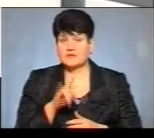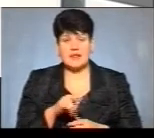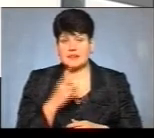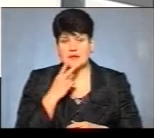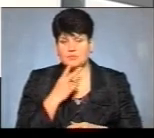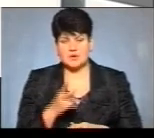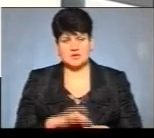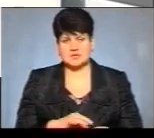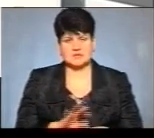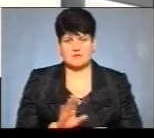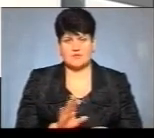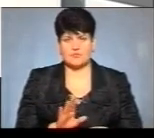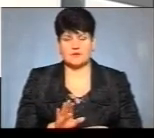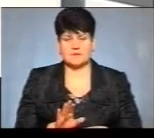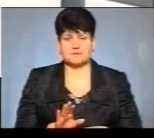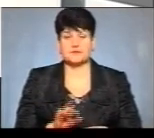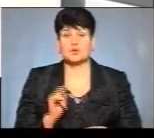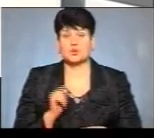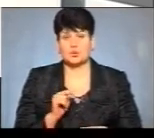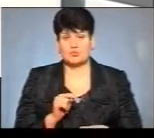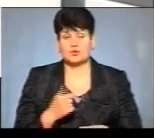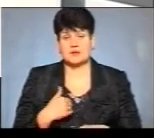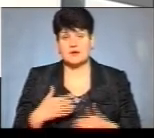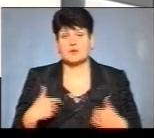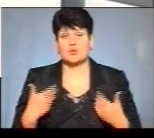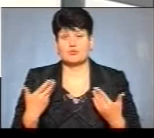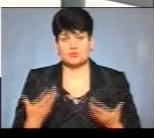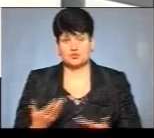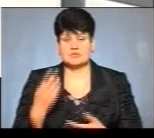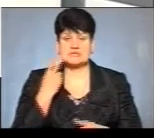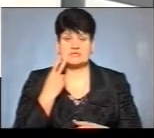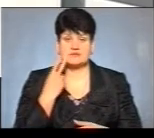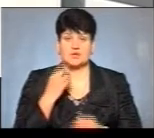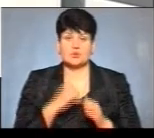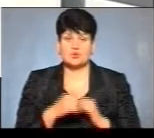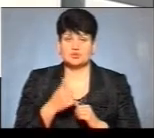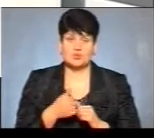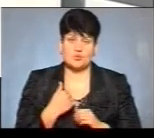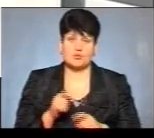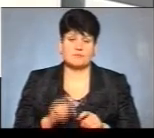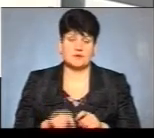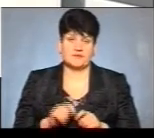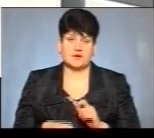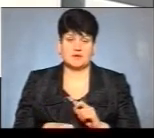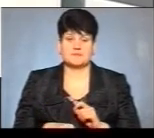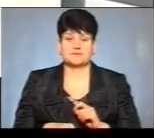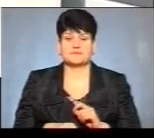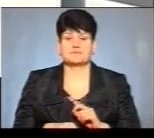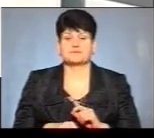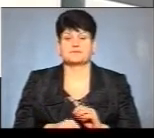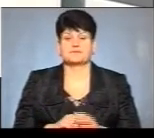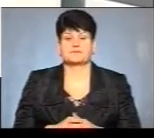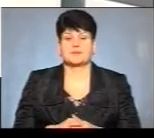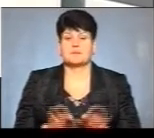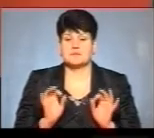саме захворювання людини. Тому я рекомендую завжди щороку проходити такі тестування.